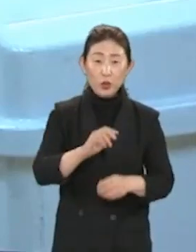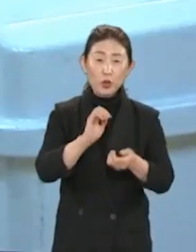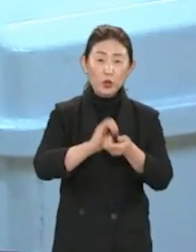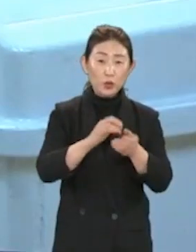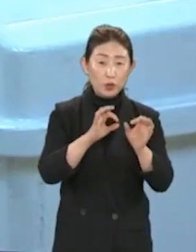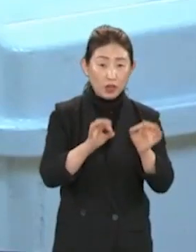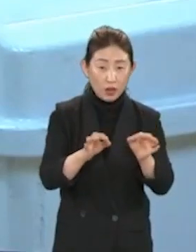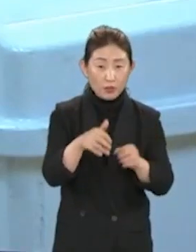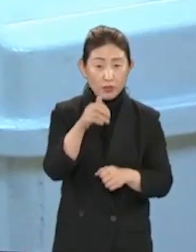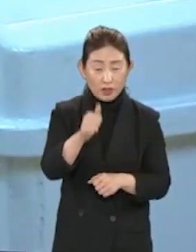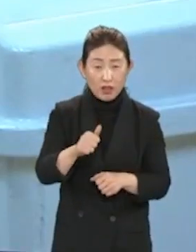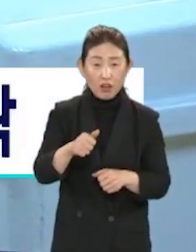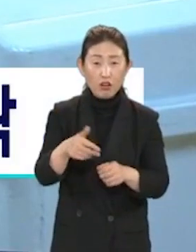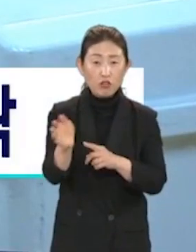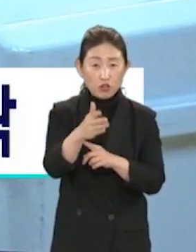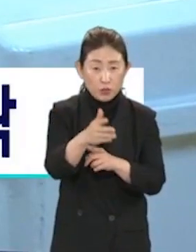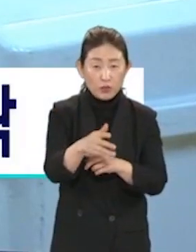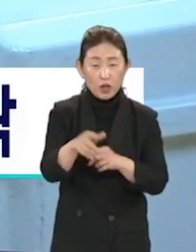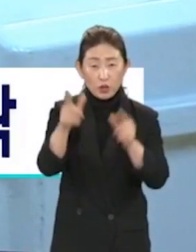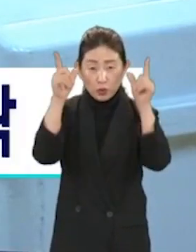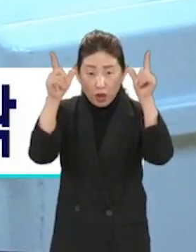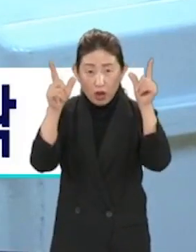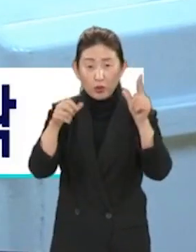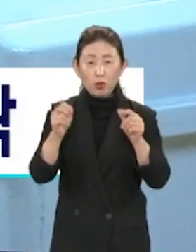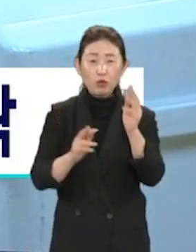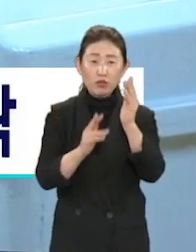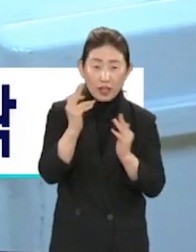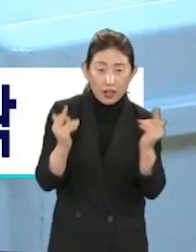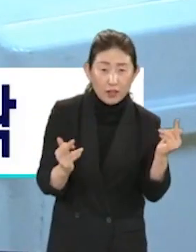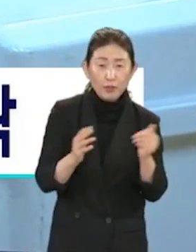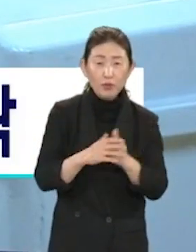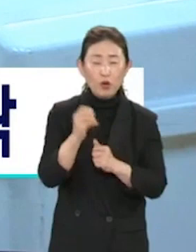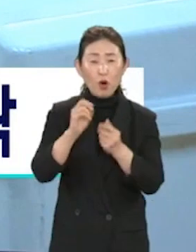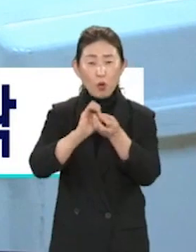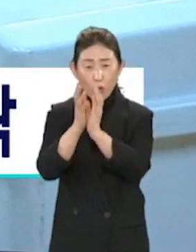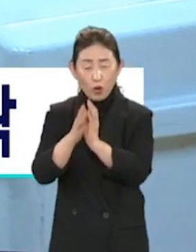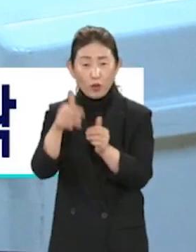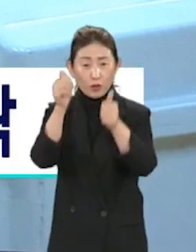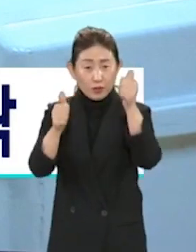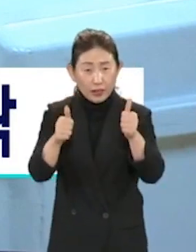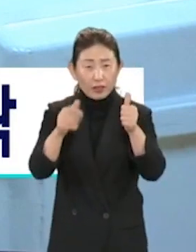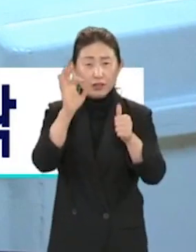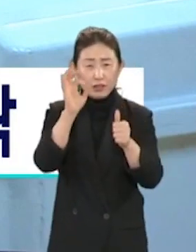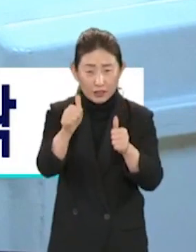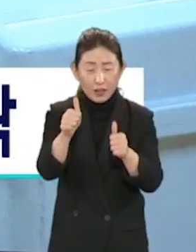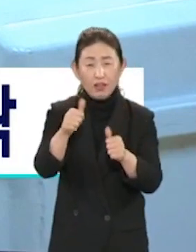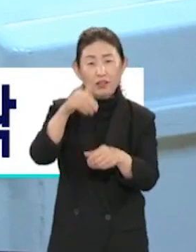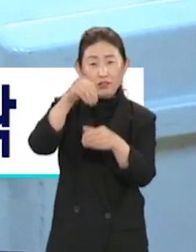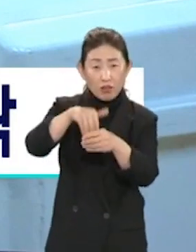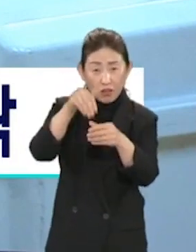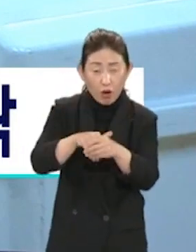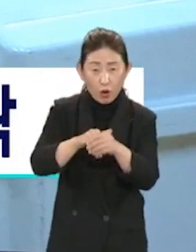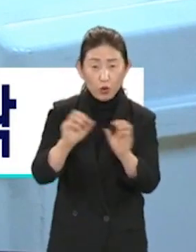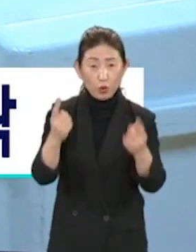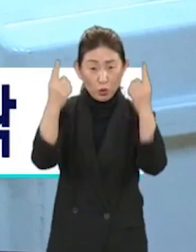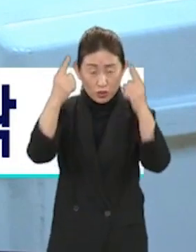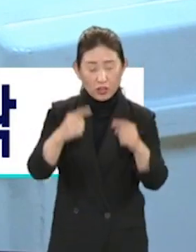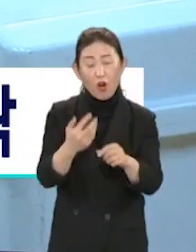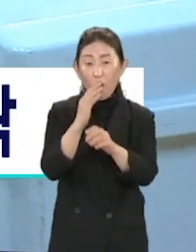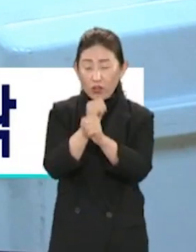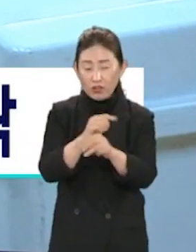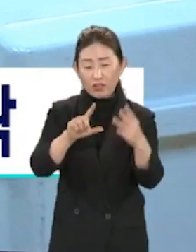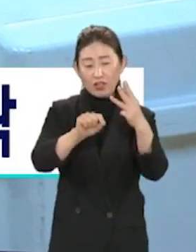전국의 농수축협과 산림, 원예조합장을 일제히 뽑는 제3회 전국동시조합장 선거가 다음 달 8일에